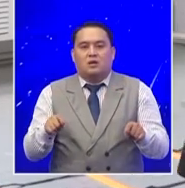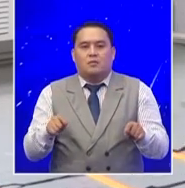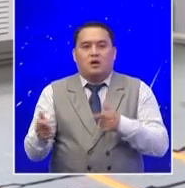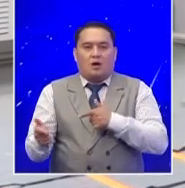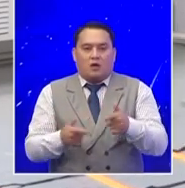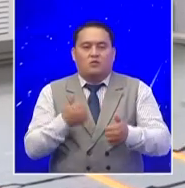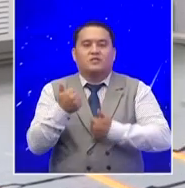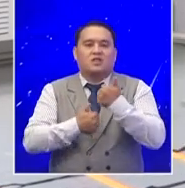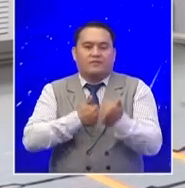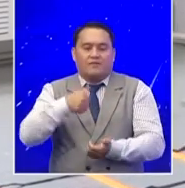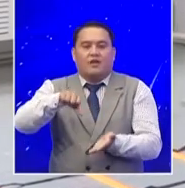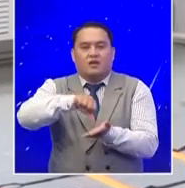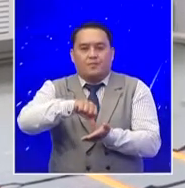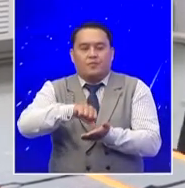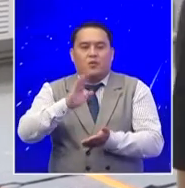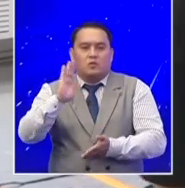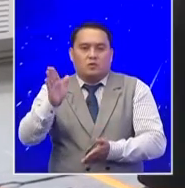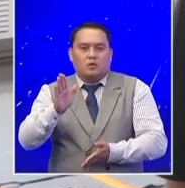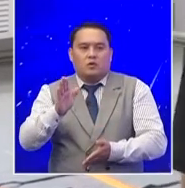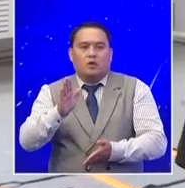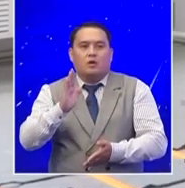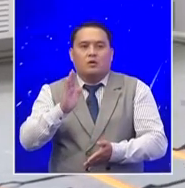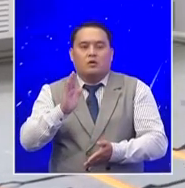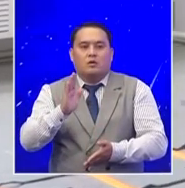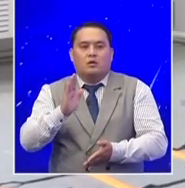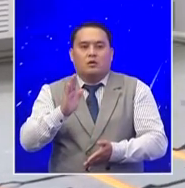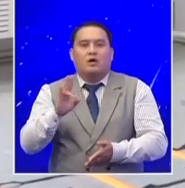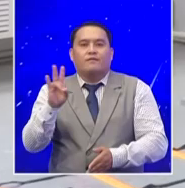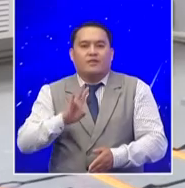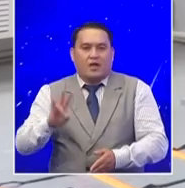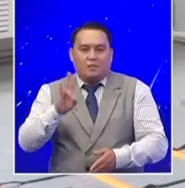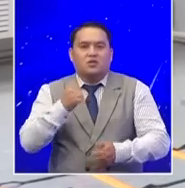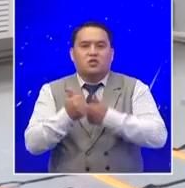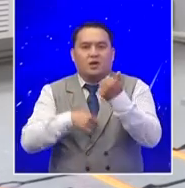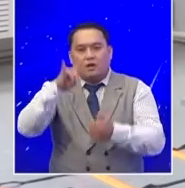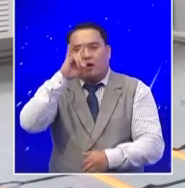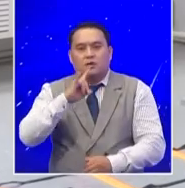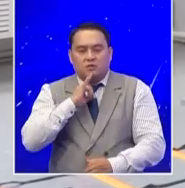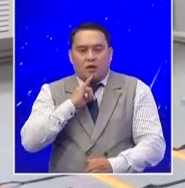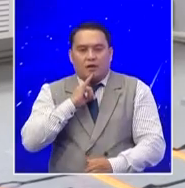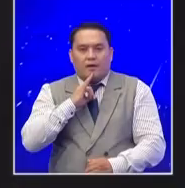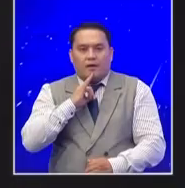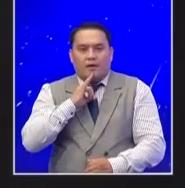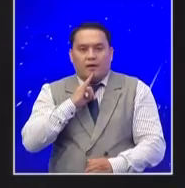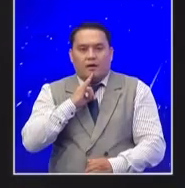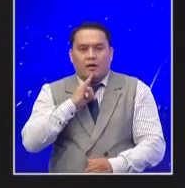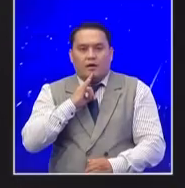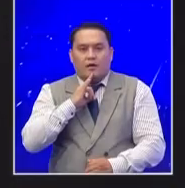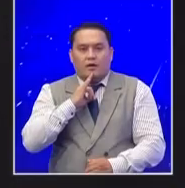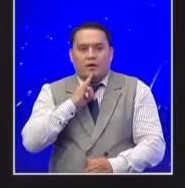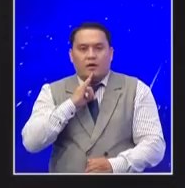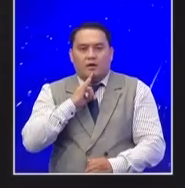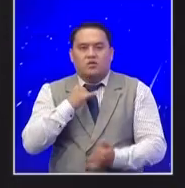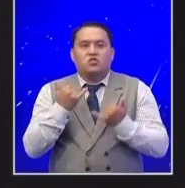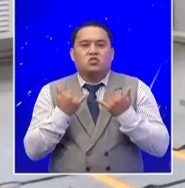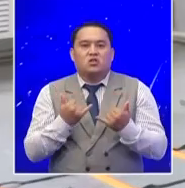готовимся к соревнованиям. Скоро будет, в ноябре должен быть чемпионат Казахстана, будет, вот, к нему и готовимся. Сейчас